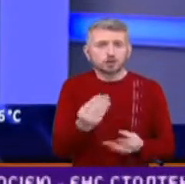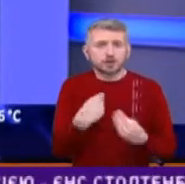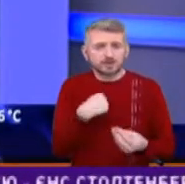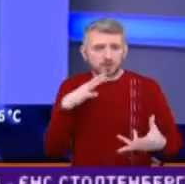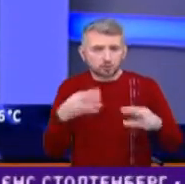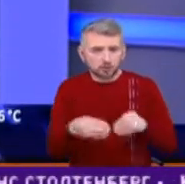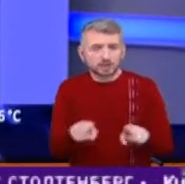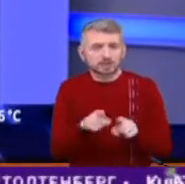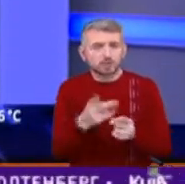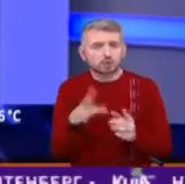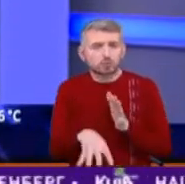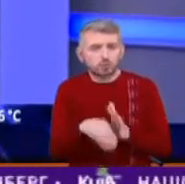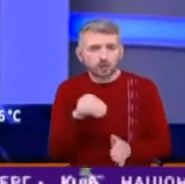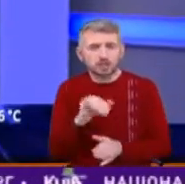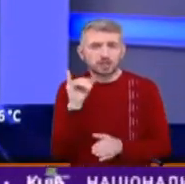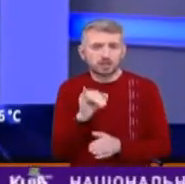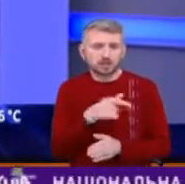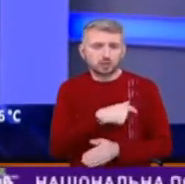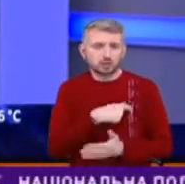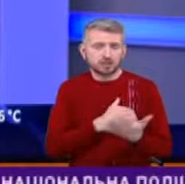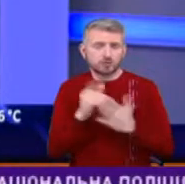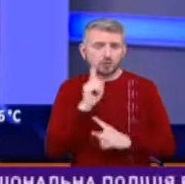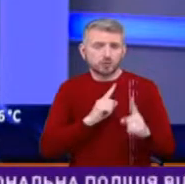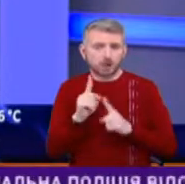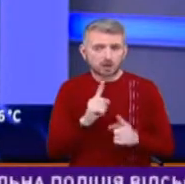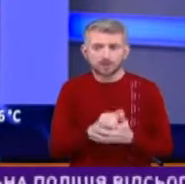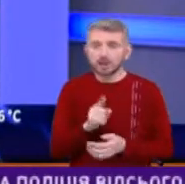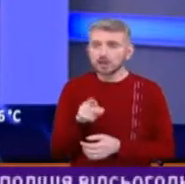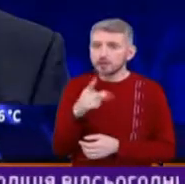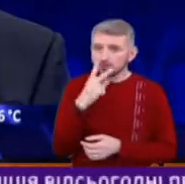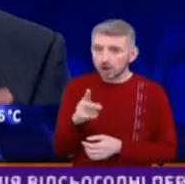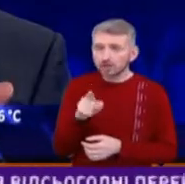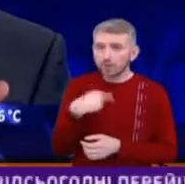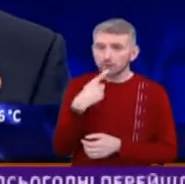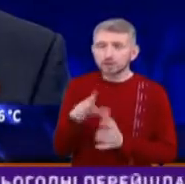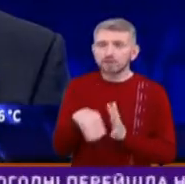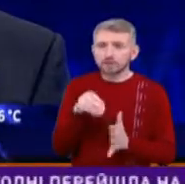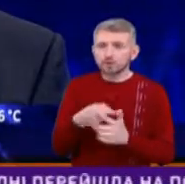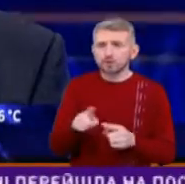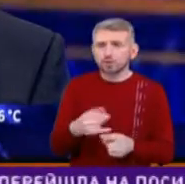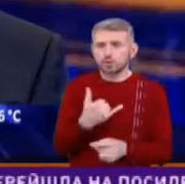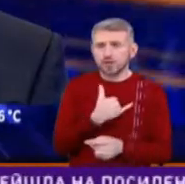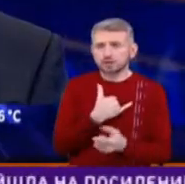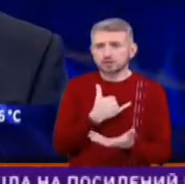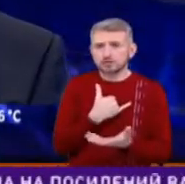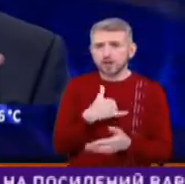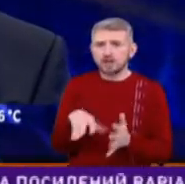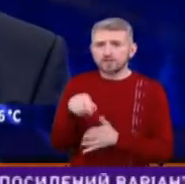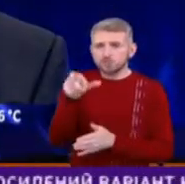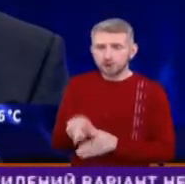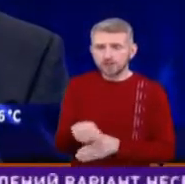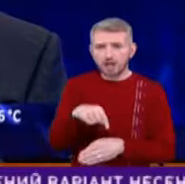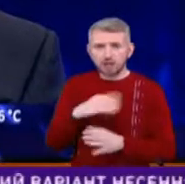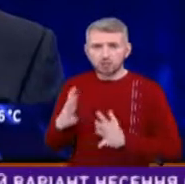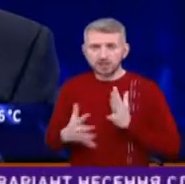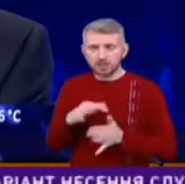І так само треба обирати і депутатів Верховної Ради. Але ви бачите, ви ж говорите, що виборець в нас достатньо як емоційний і